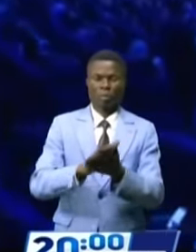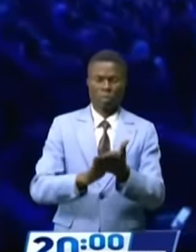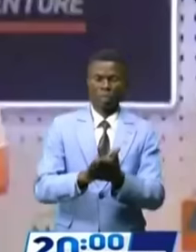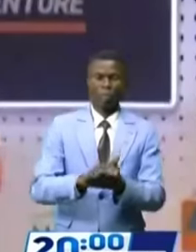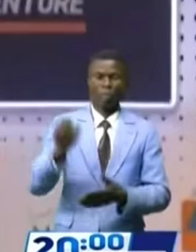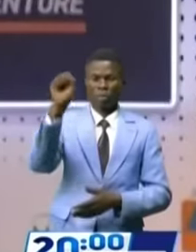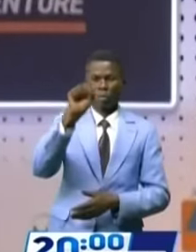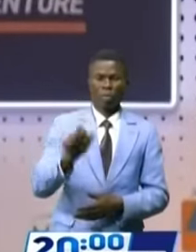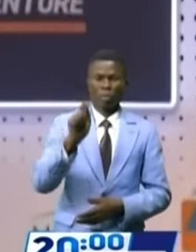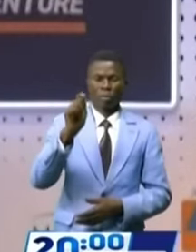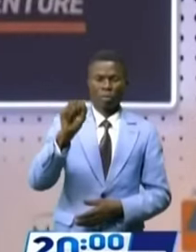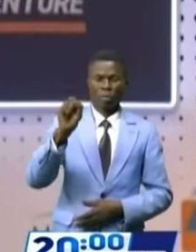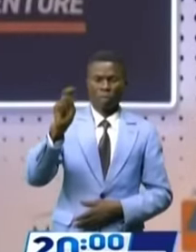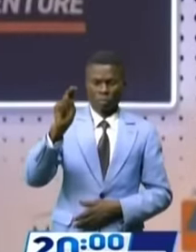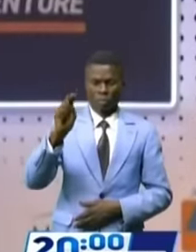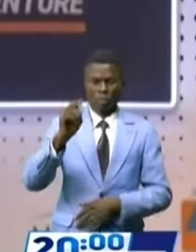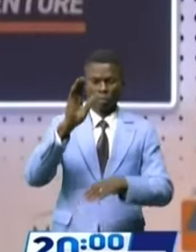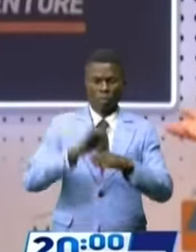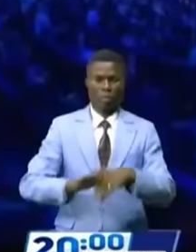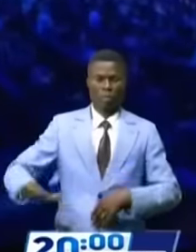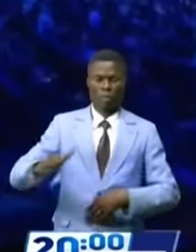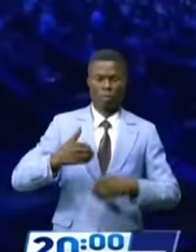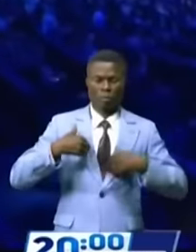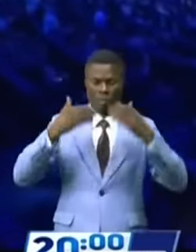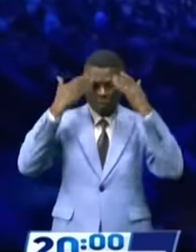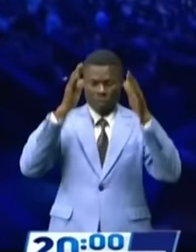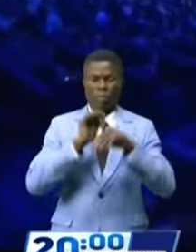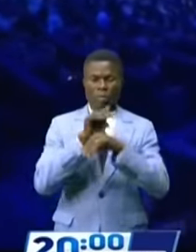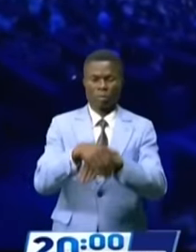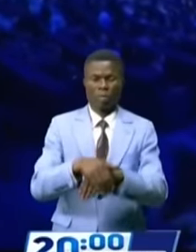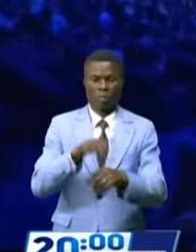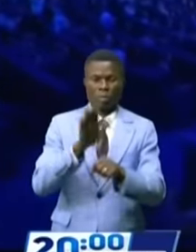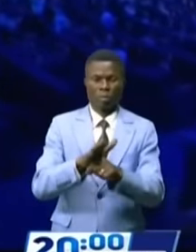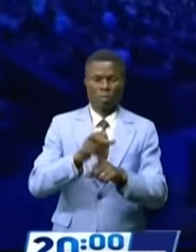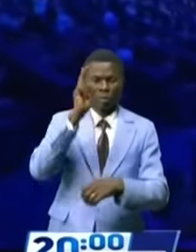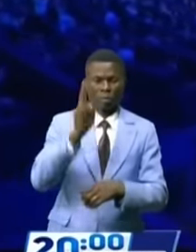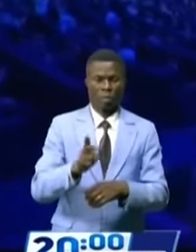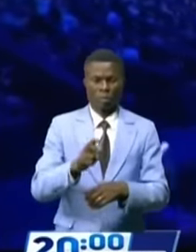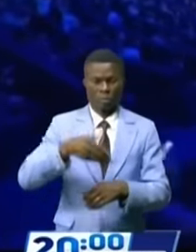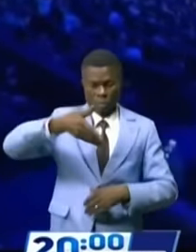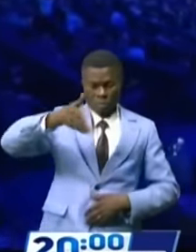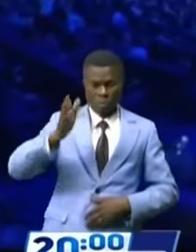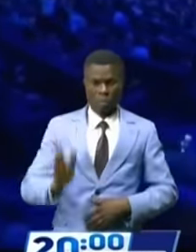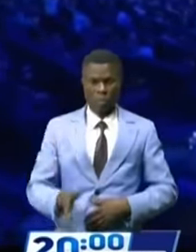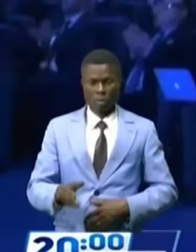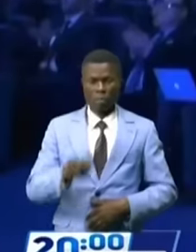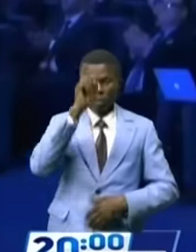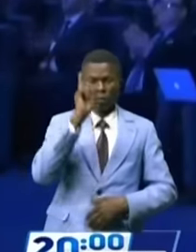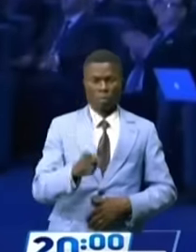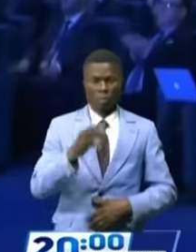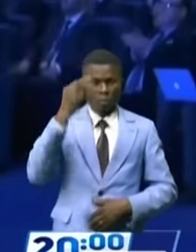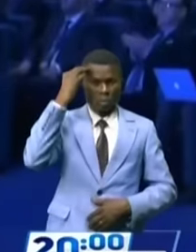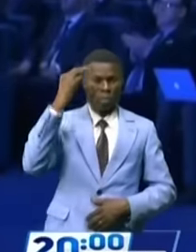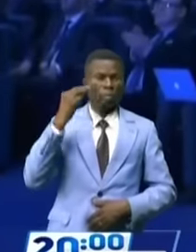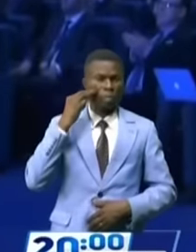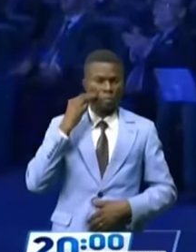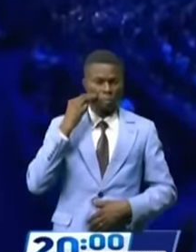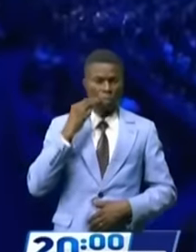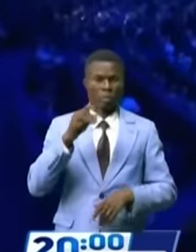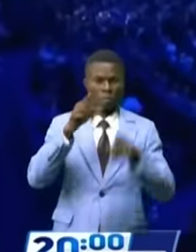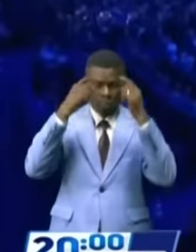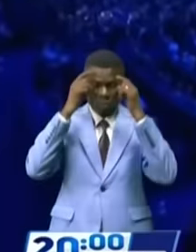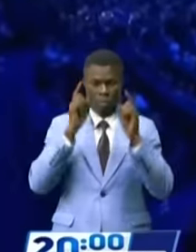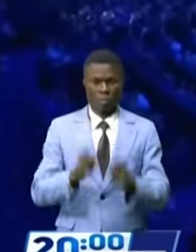Égypte. À cette rencontre internationale qui a connu la participation de près de 200 experts et une centaine de ministres et des